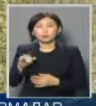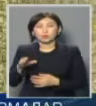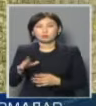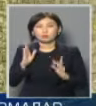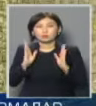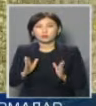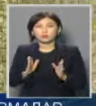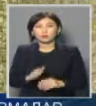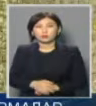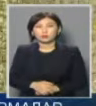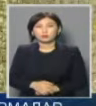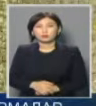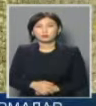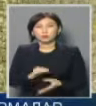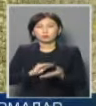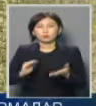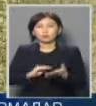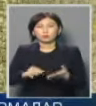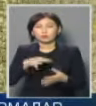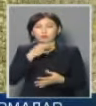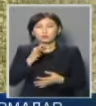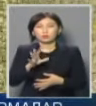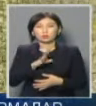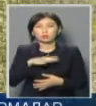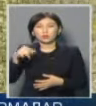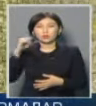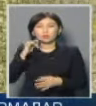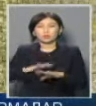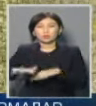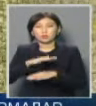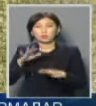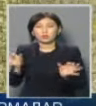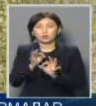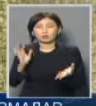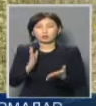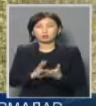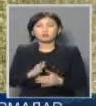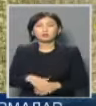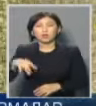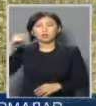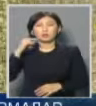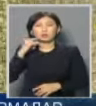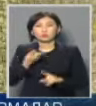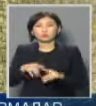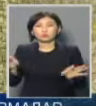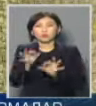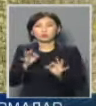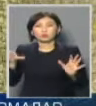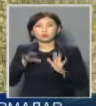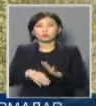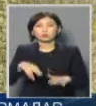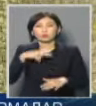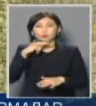тікелей қолжазбасынан шыққан туындылар орналады және қазақтың халық әндері, қазақтың халық әуендері бүгін көпшілік